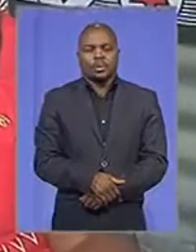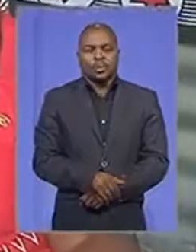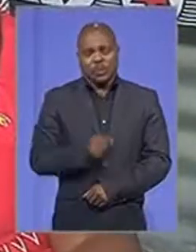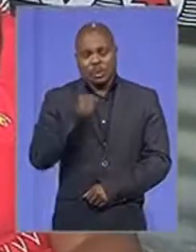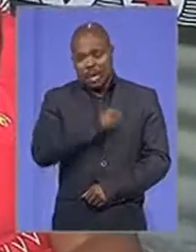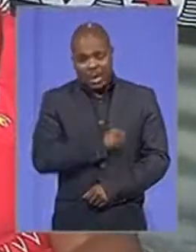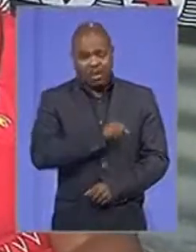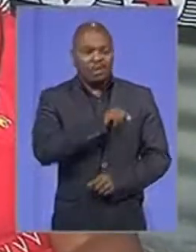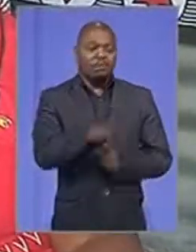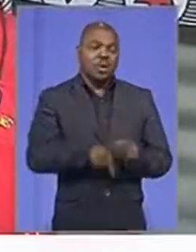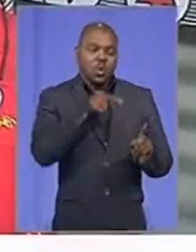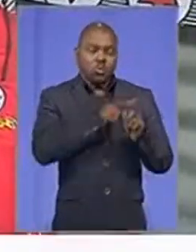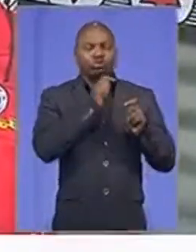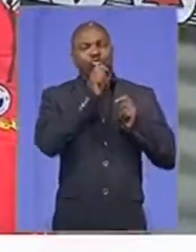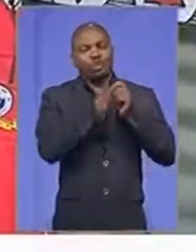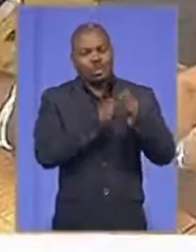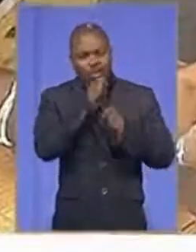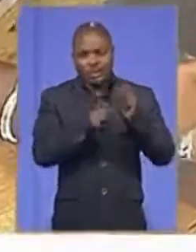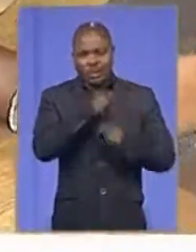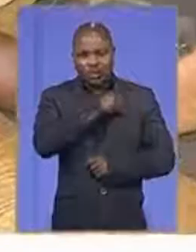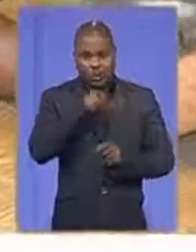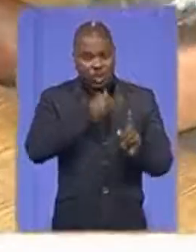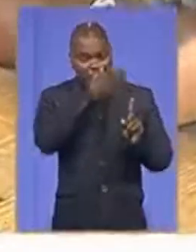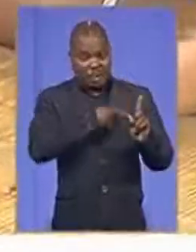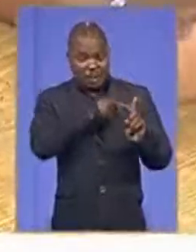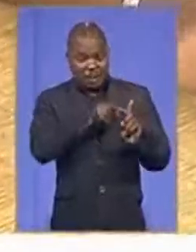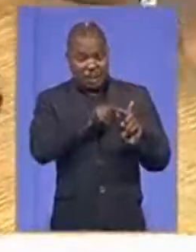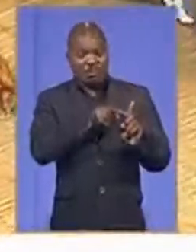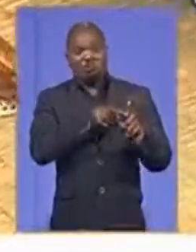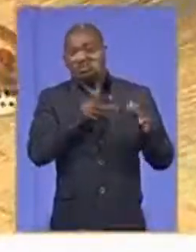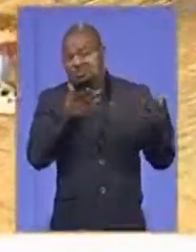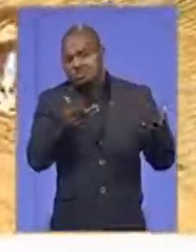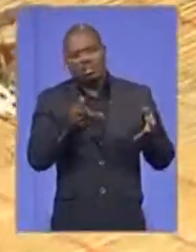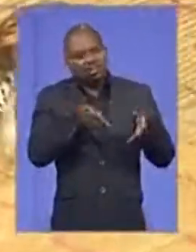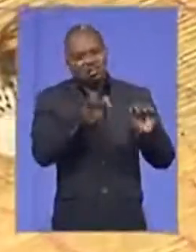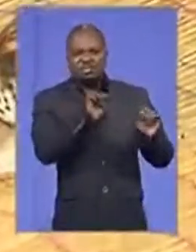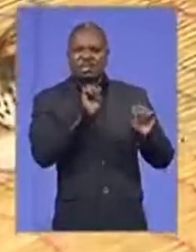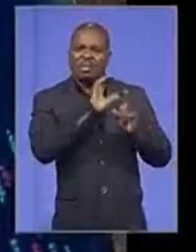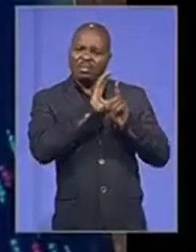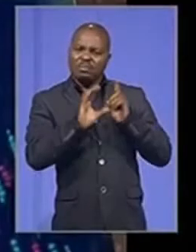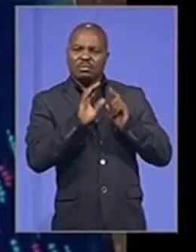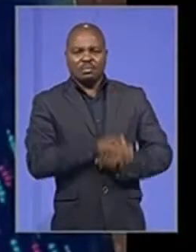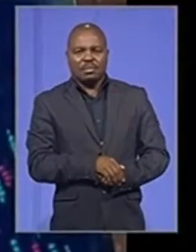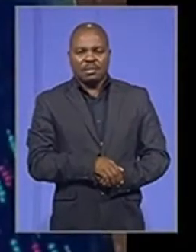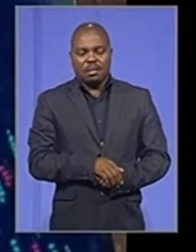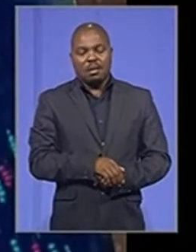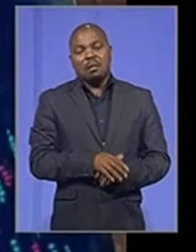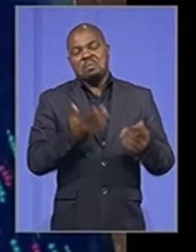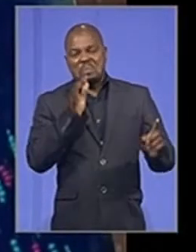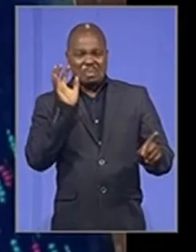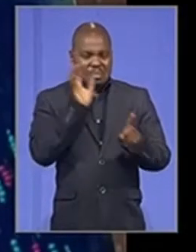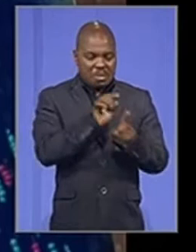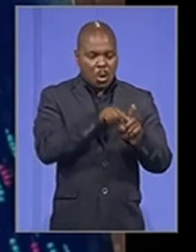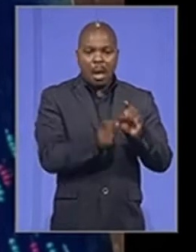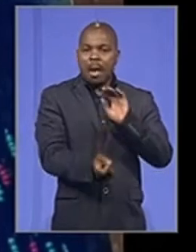Pitso ya bongaka bja setso go bao ba arabilego ba lebane le matšhošetši a dipolao. Jostina Sangweni ke